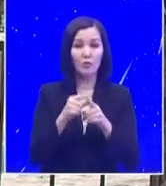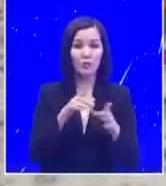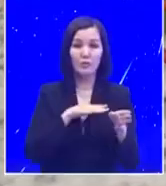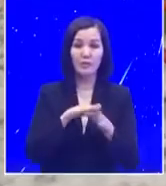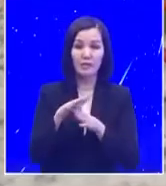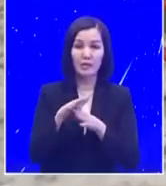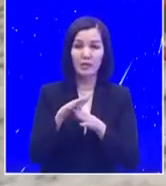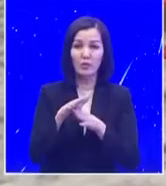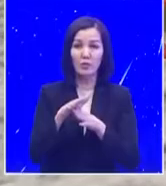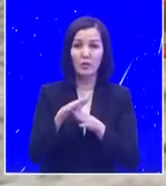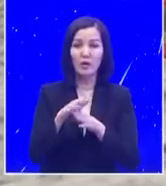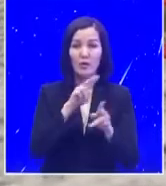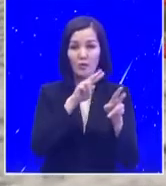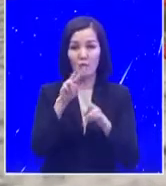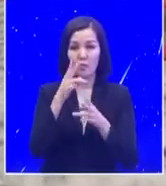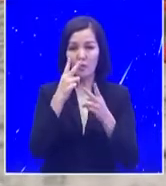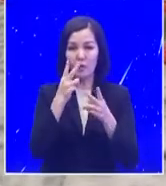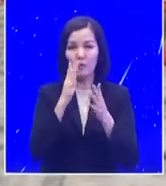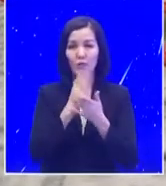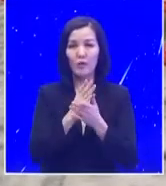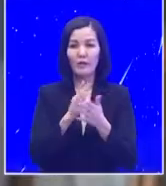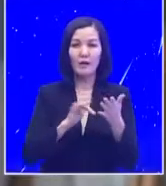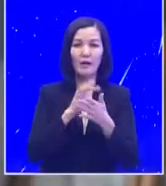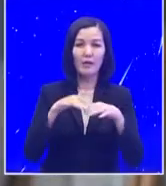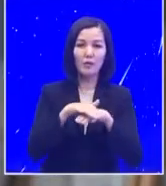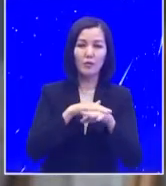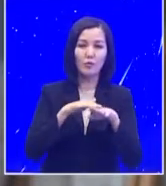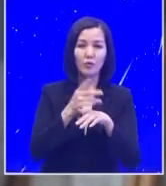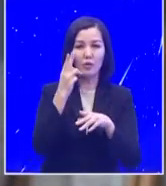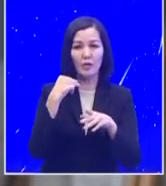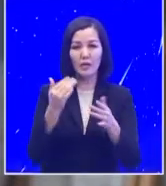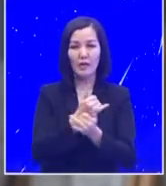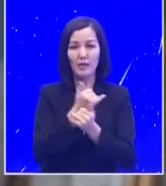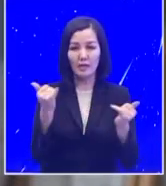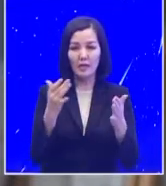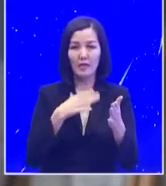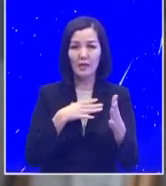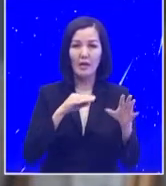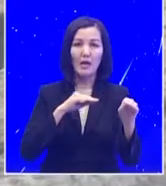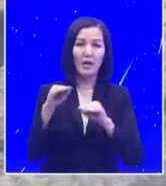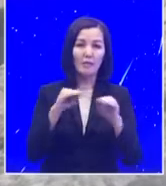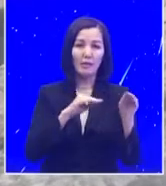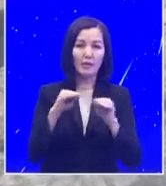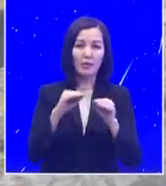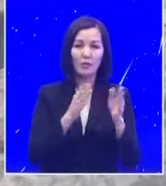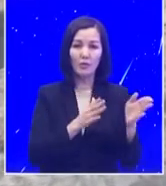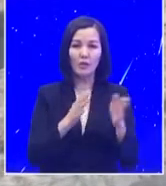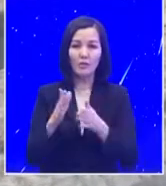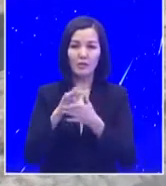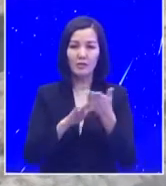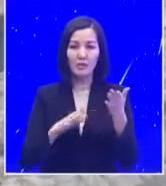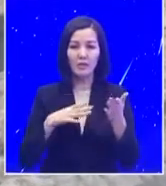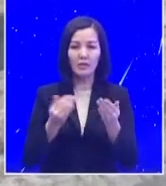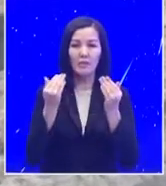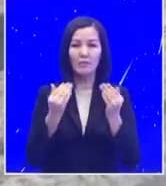шаһар шеңберінен ақ байқауға болады. Барлығы да қала тұрғындарының жайлылығына арналған. Бұл бағыттағы абаттандыру жұмысы кезең-кезегімен жалғасуда.